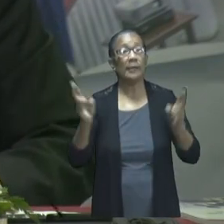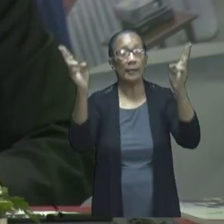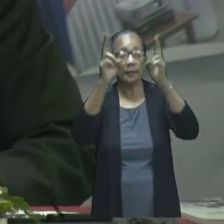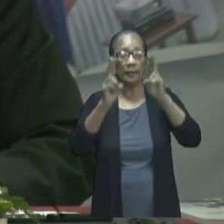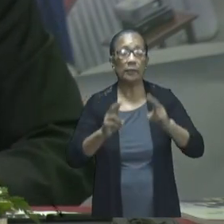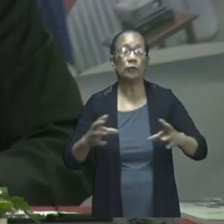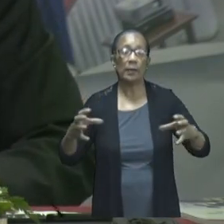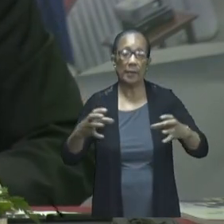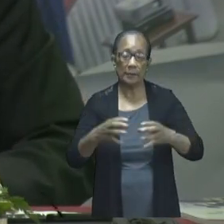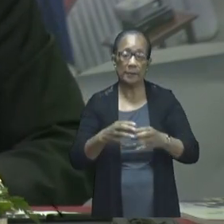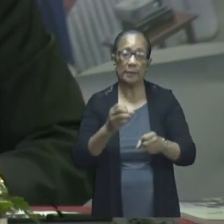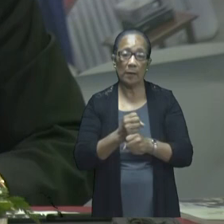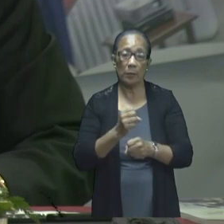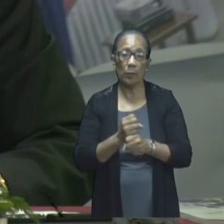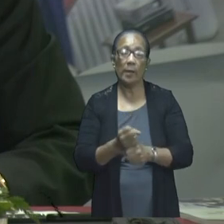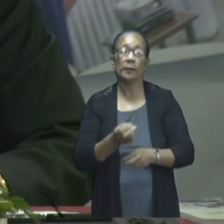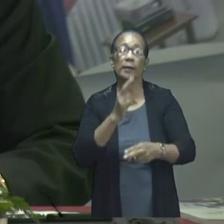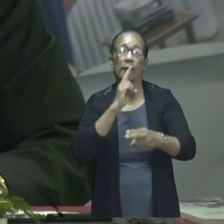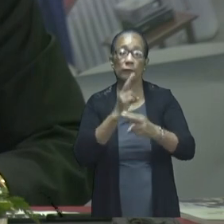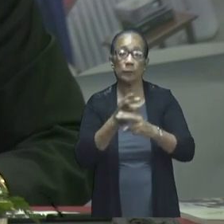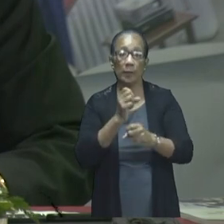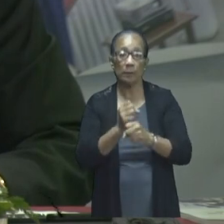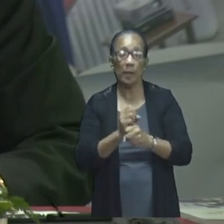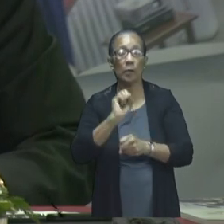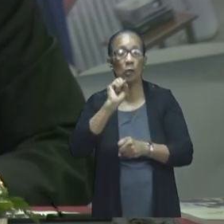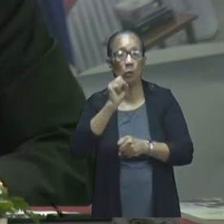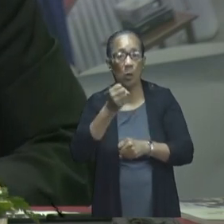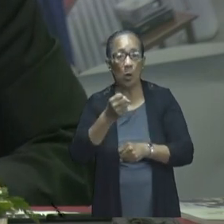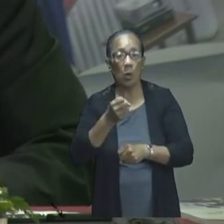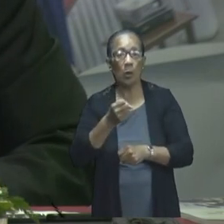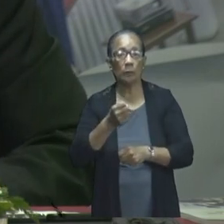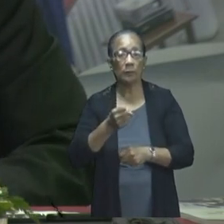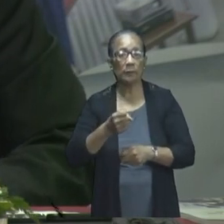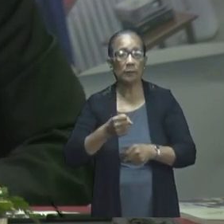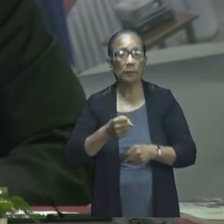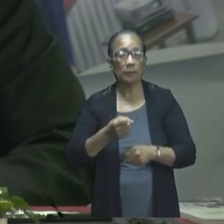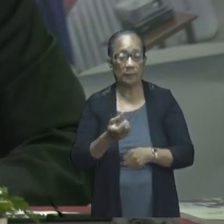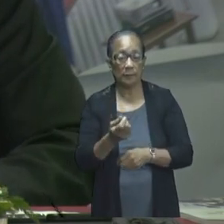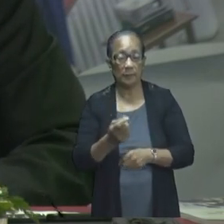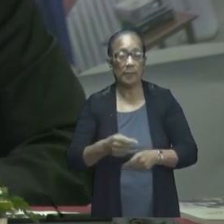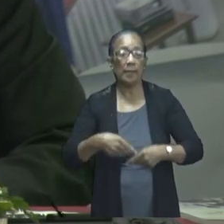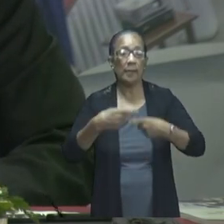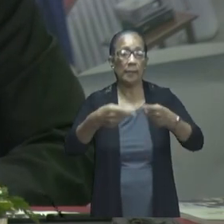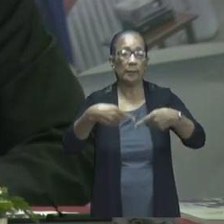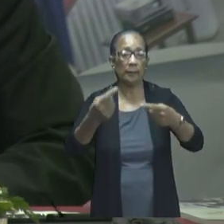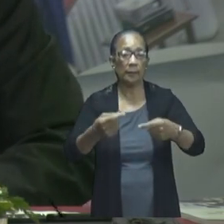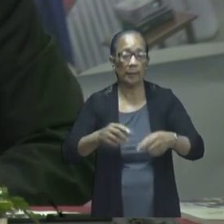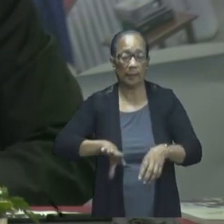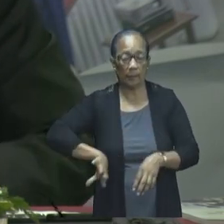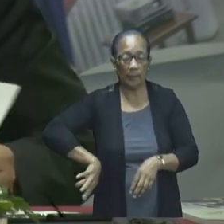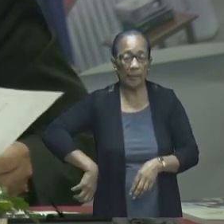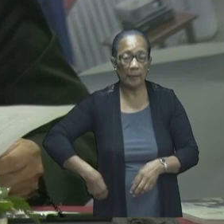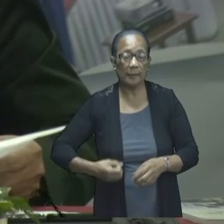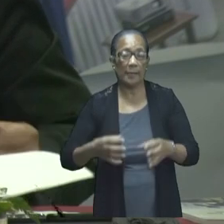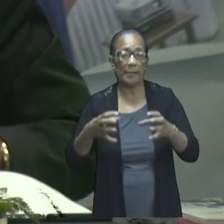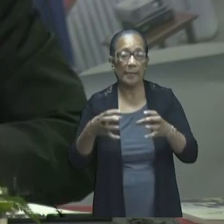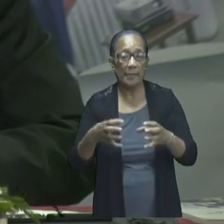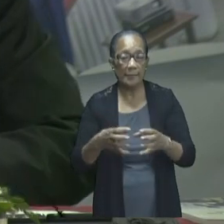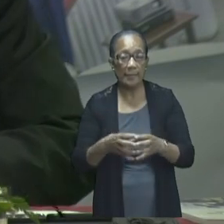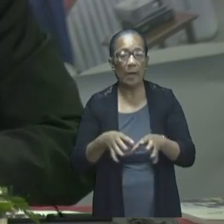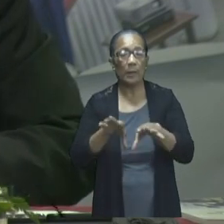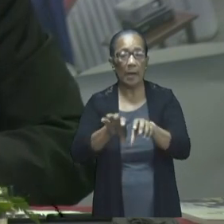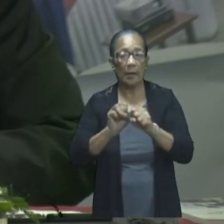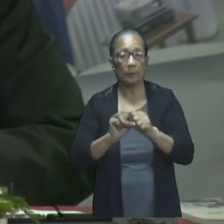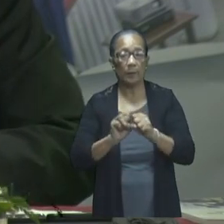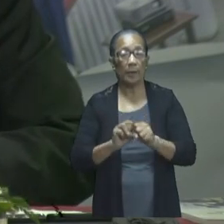samenwerking hebben afgesproken om de grensoverschrijdende transnationale criminaliteit gezamenlijk te gaan aanpakken